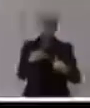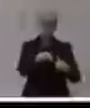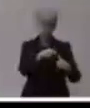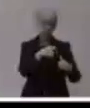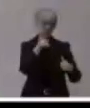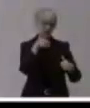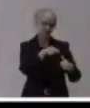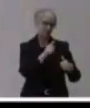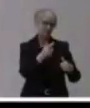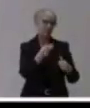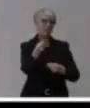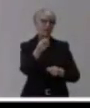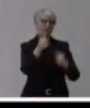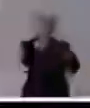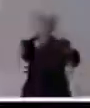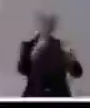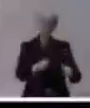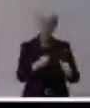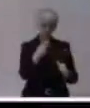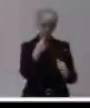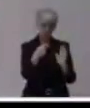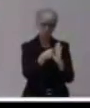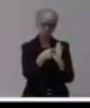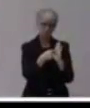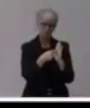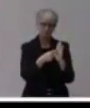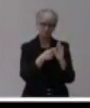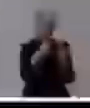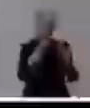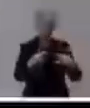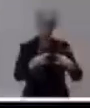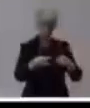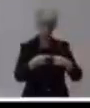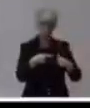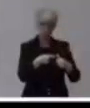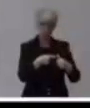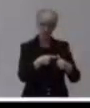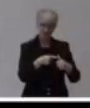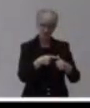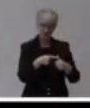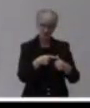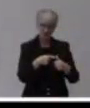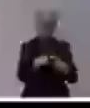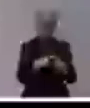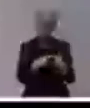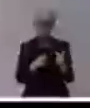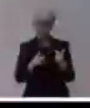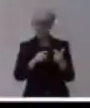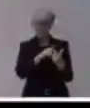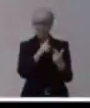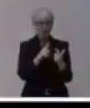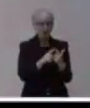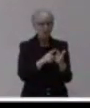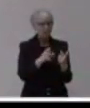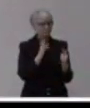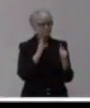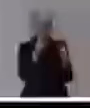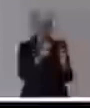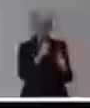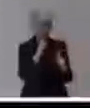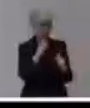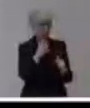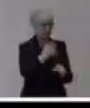Regione Lombardia, per noi il nostro sportello è Family Care, degli interventi rivolti ad anziani,